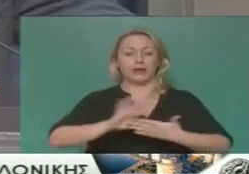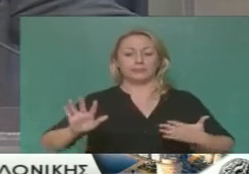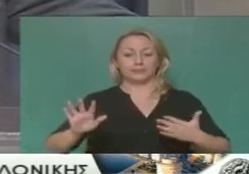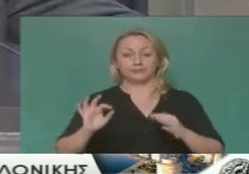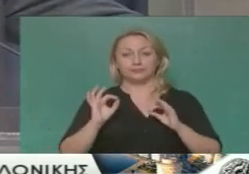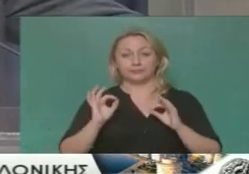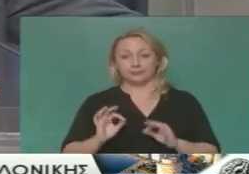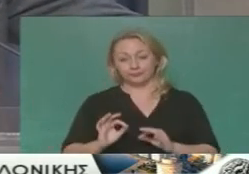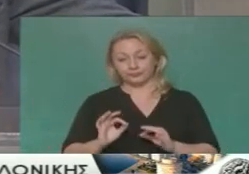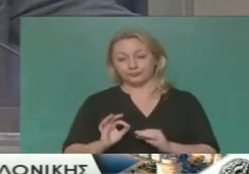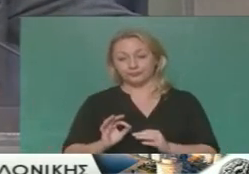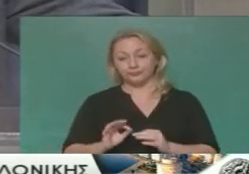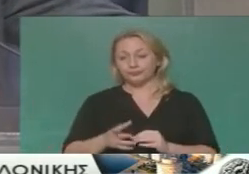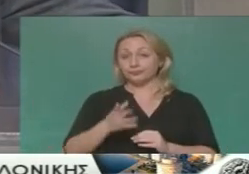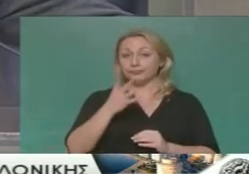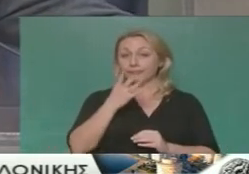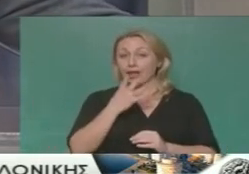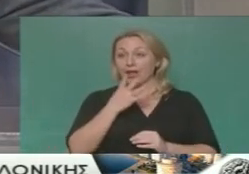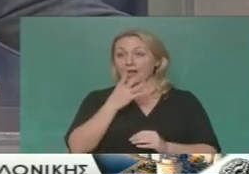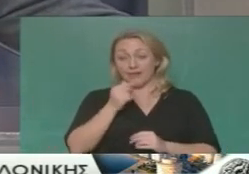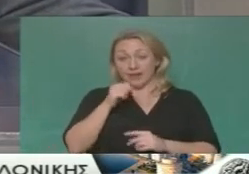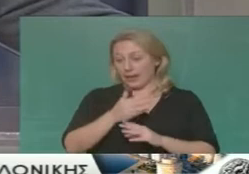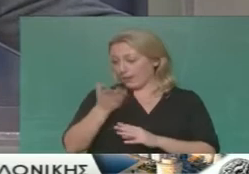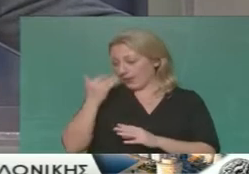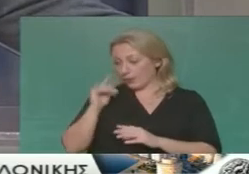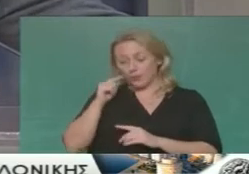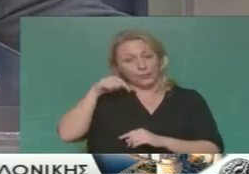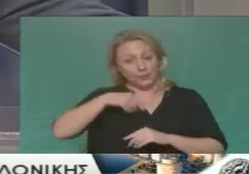Βέβαια, επειδή εδώ πρέπει να μιλάμε για το μέλλον της συγκοινωνίας,